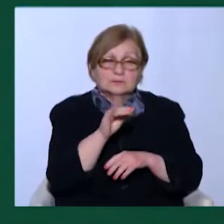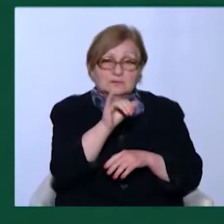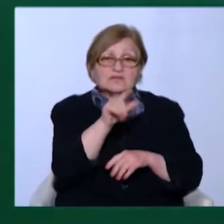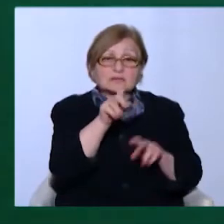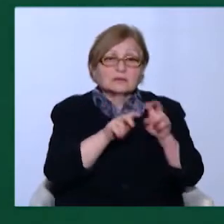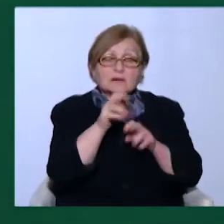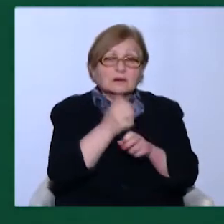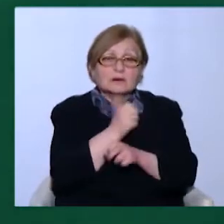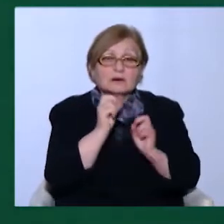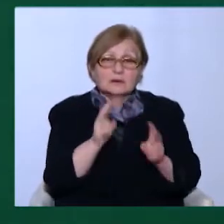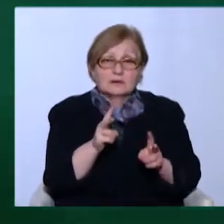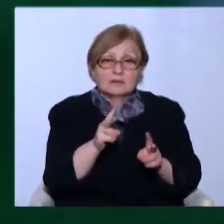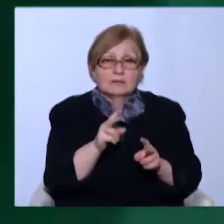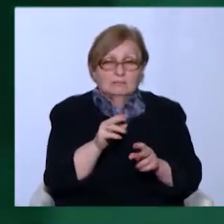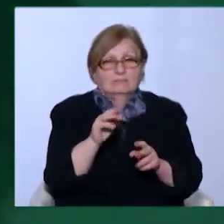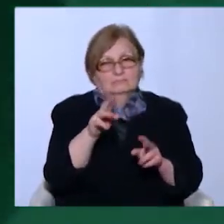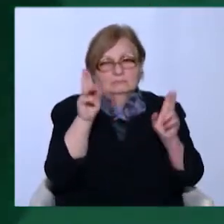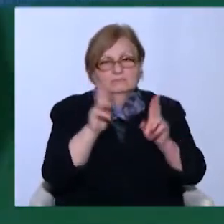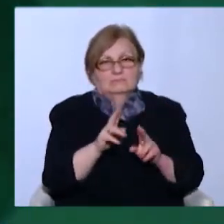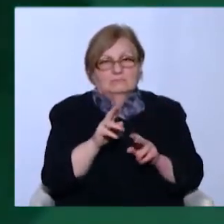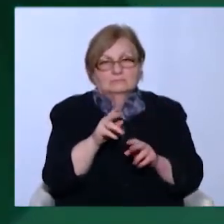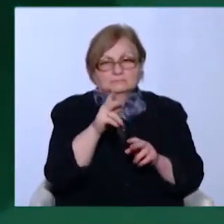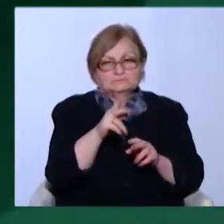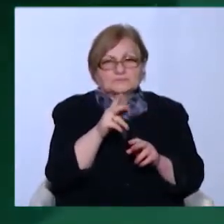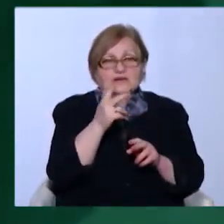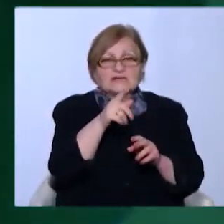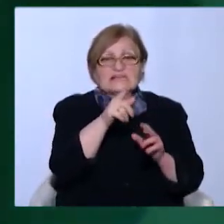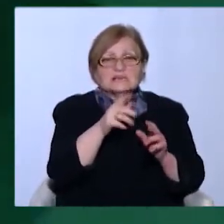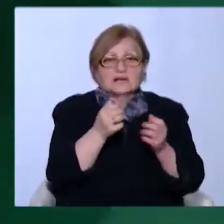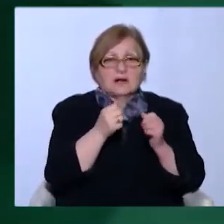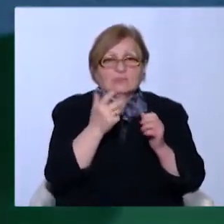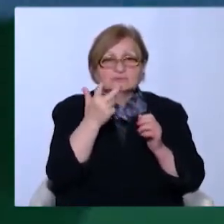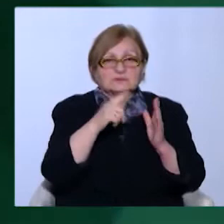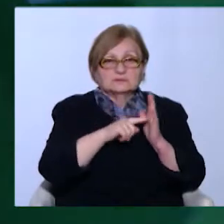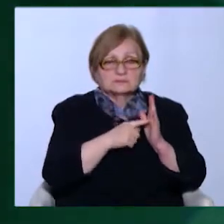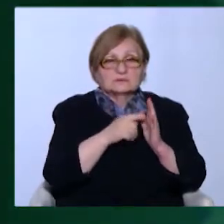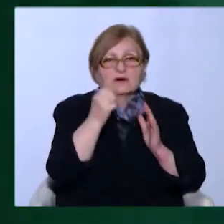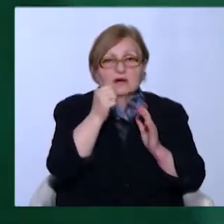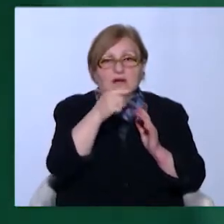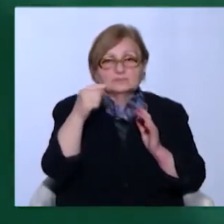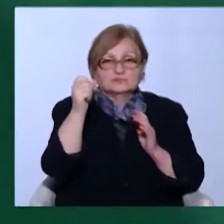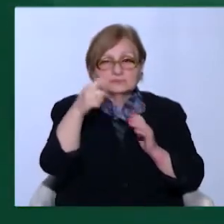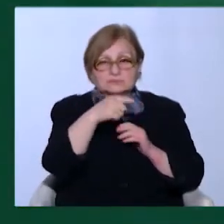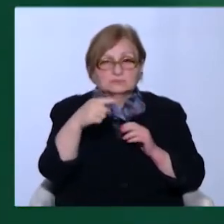რომელიც ხადად პარამეტრის გარეშე არის მოცემული. ანუ y იქნება 3ჯერ A-11 მეხუთედი